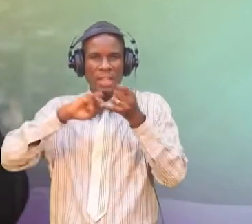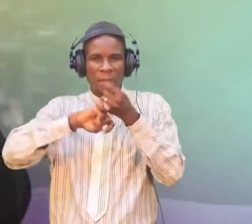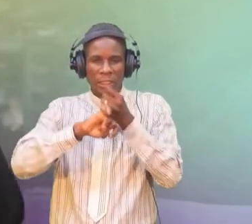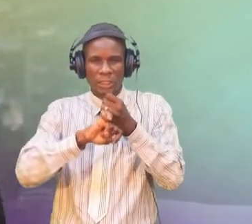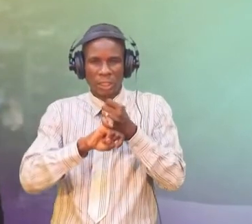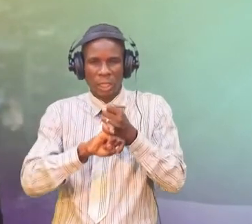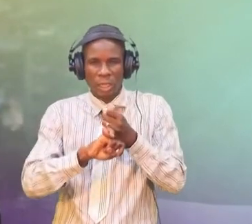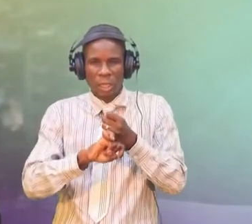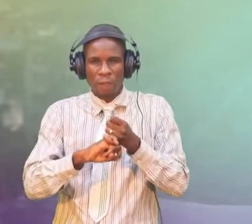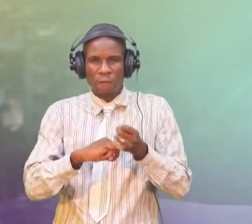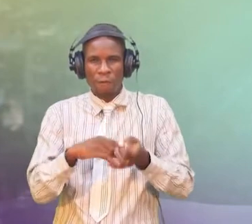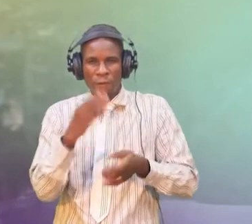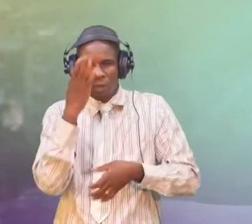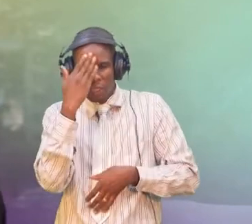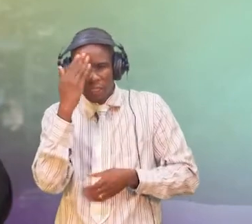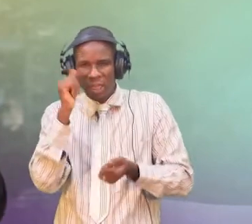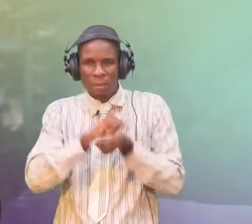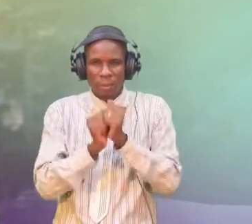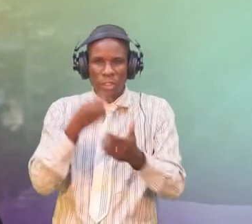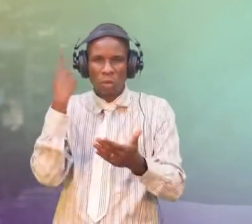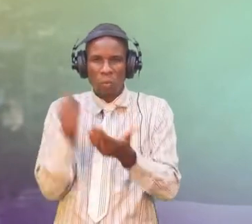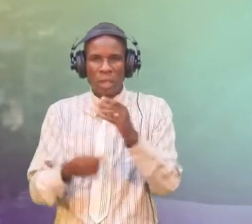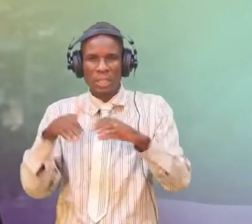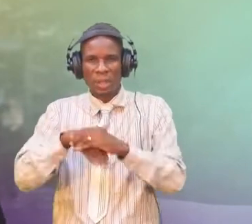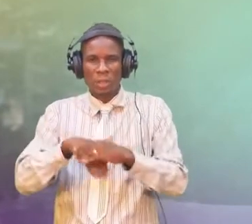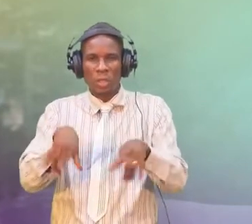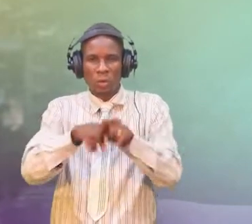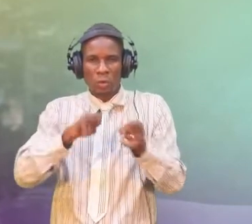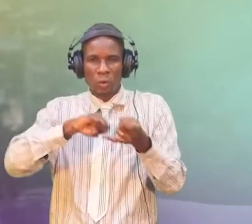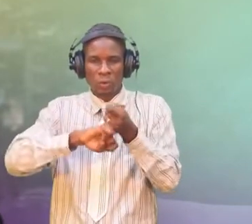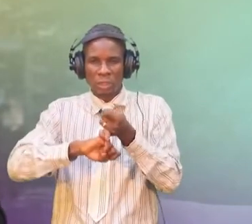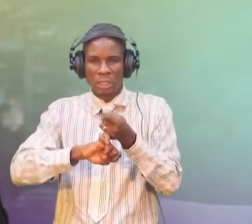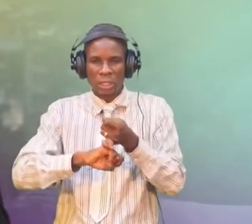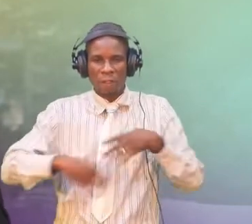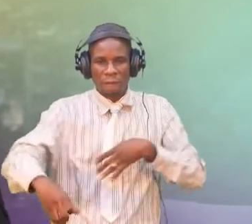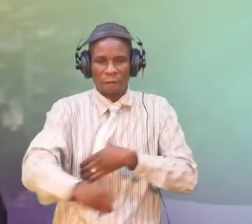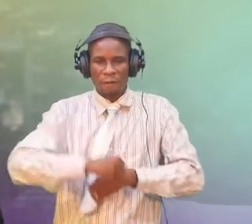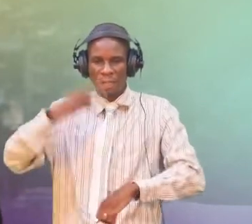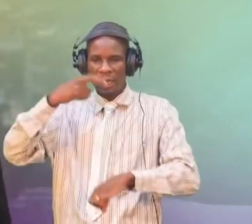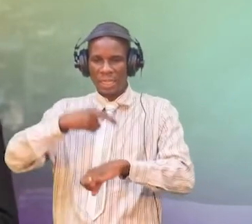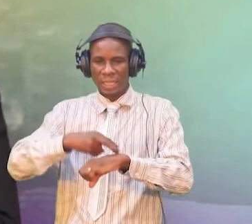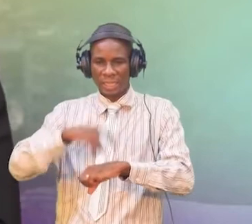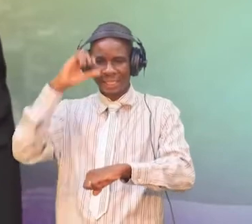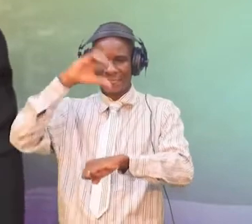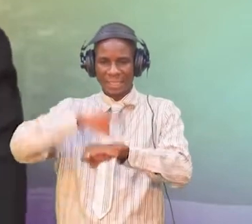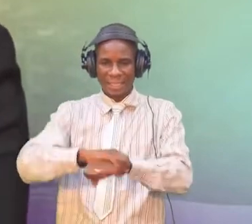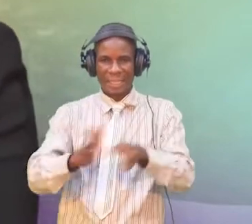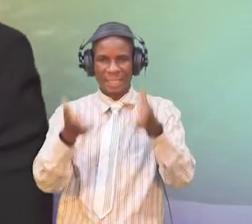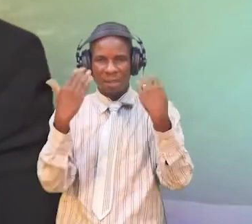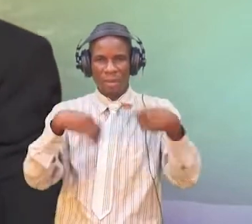komipesa mpona kokolisa mpenza bolingo na kati ya libota na yo komipesa mpenza na ntango mingi mpona kosimbana na